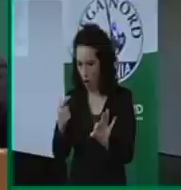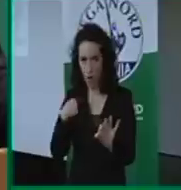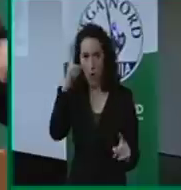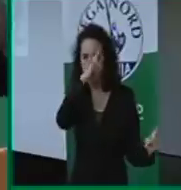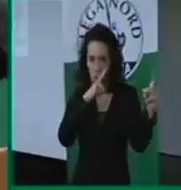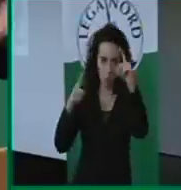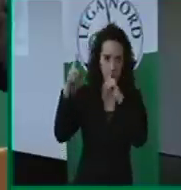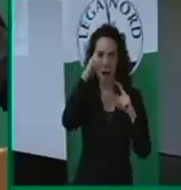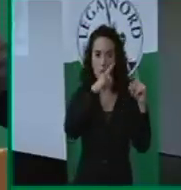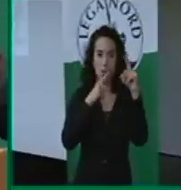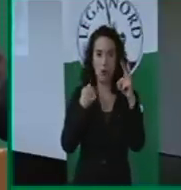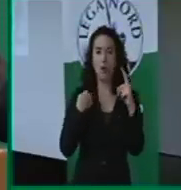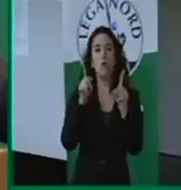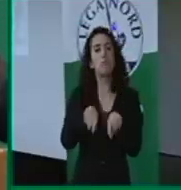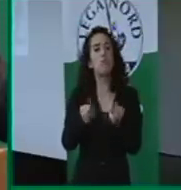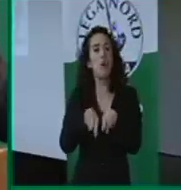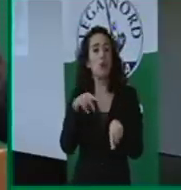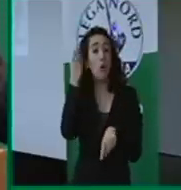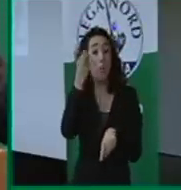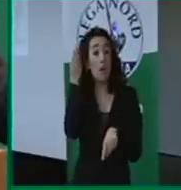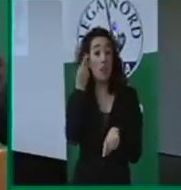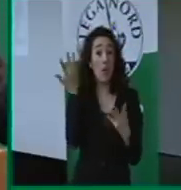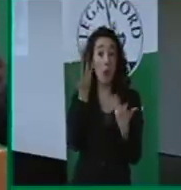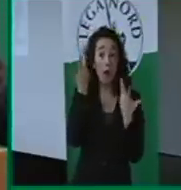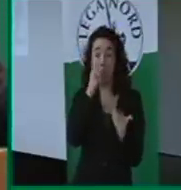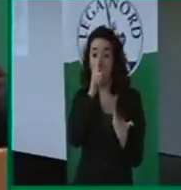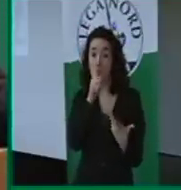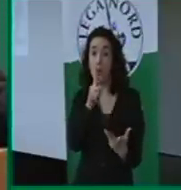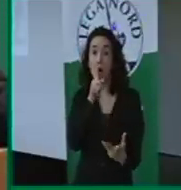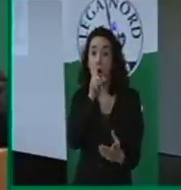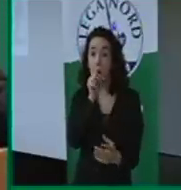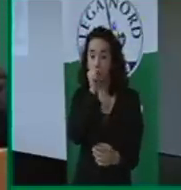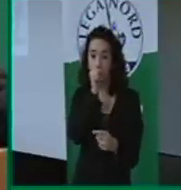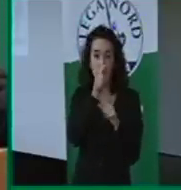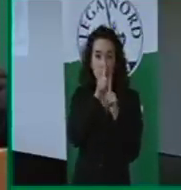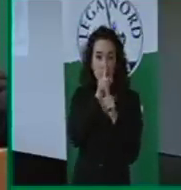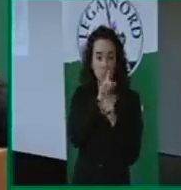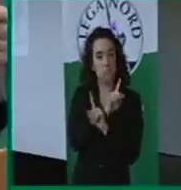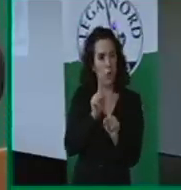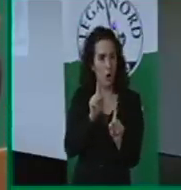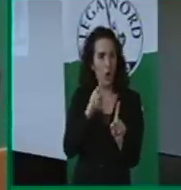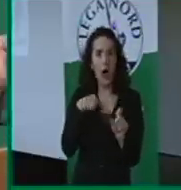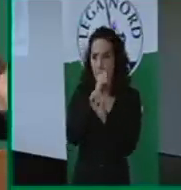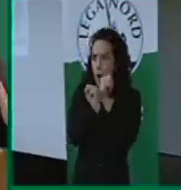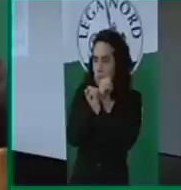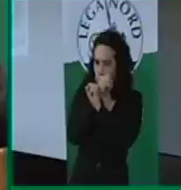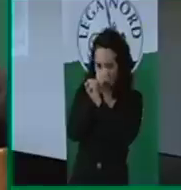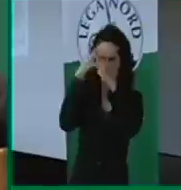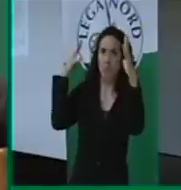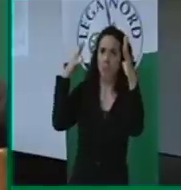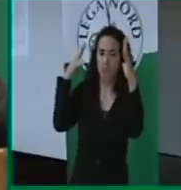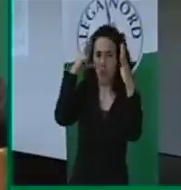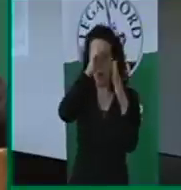Non ho mai pensato che ci fosse la congiura del silenzio per stare zitti Però io ero lì ho scritto sui social